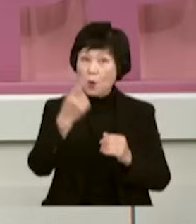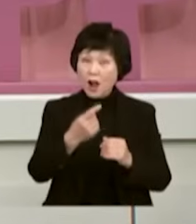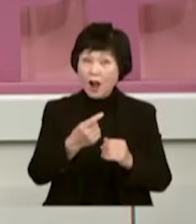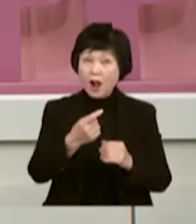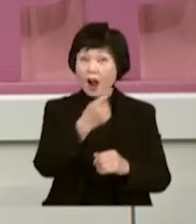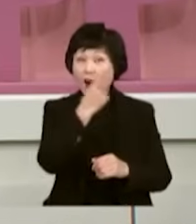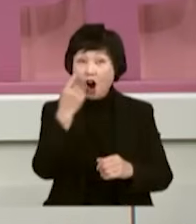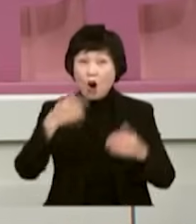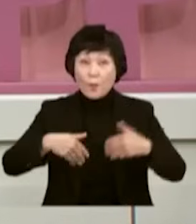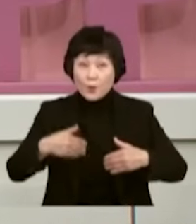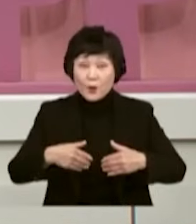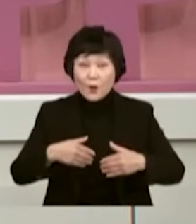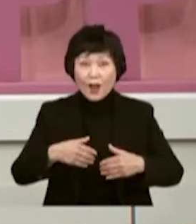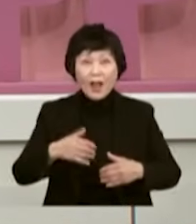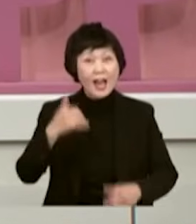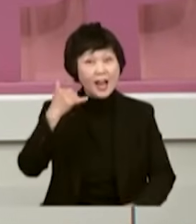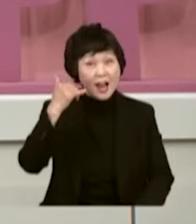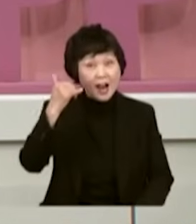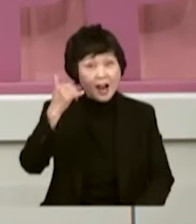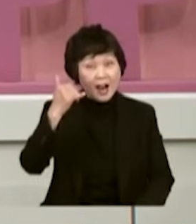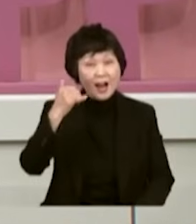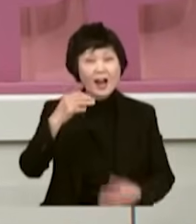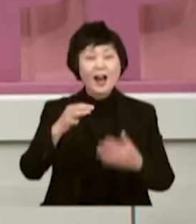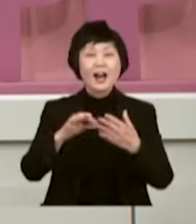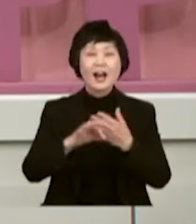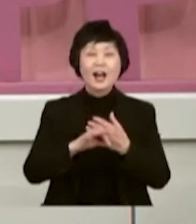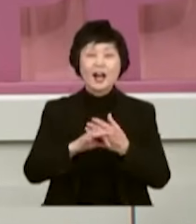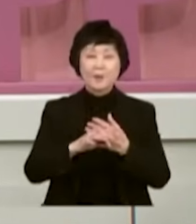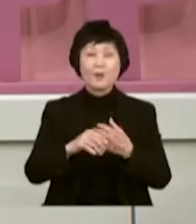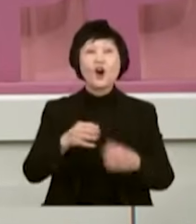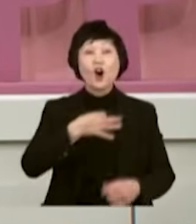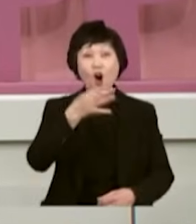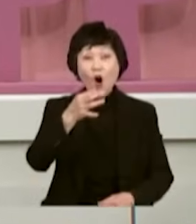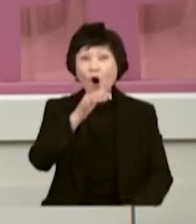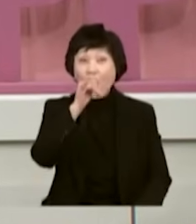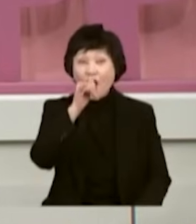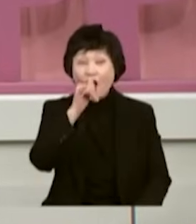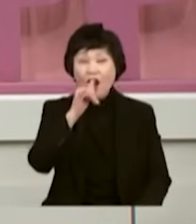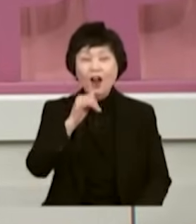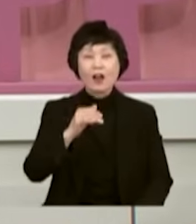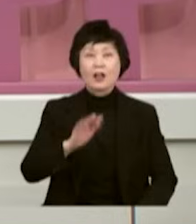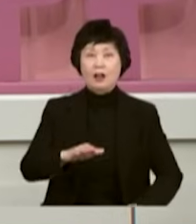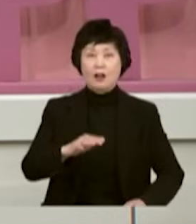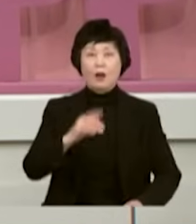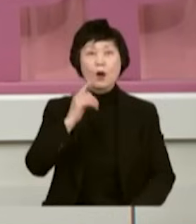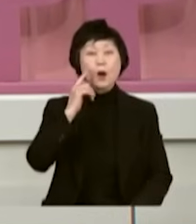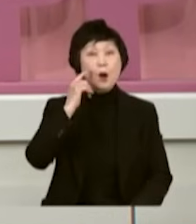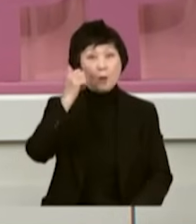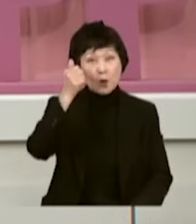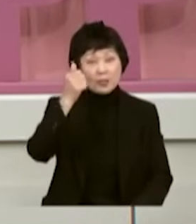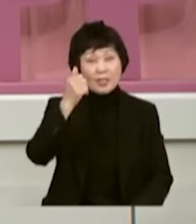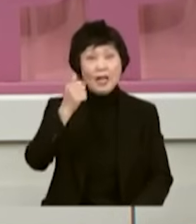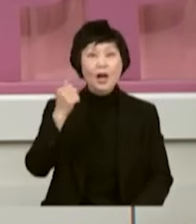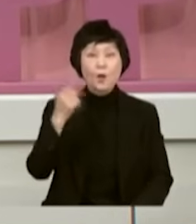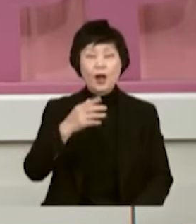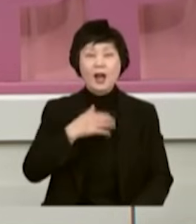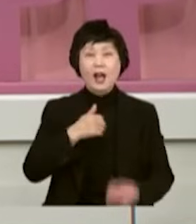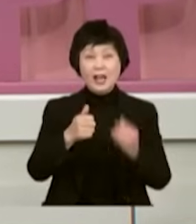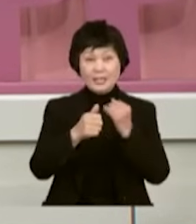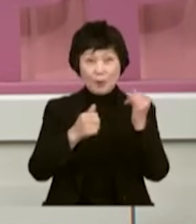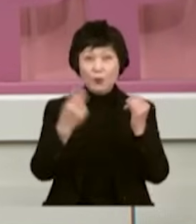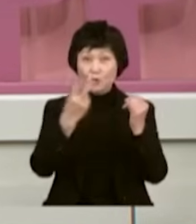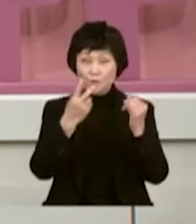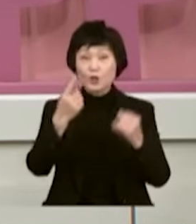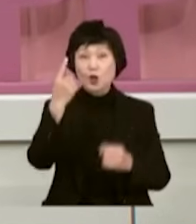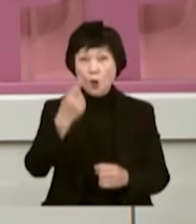되니까, 전화를 걸면 음성으로 넘어가잖아요. 네네. 그럼 제가 목사님하고 사모님하고 여기 기다려. 어? 우리 자매는,